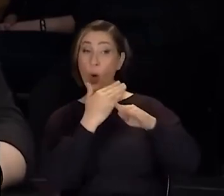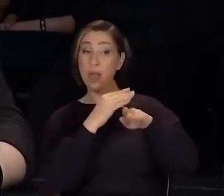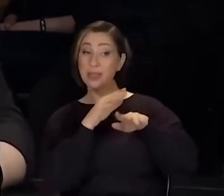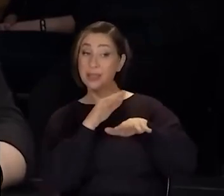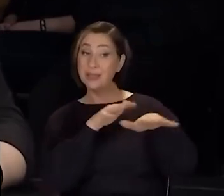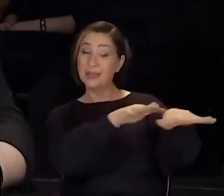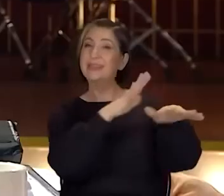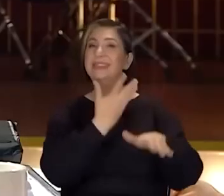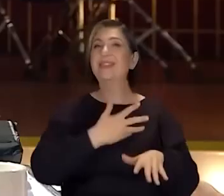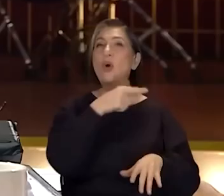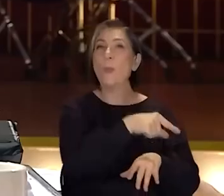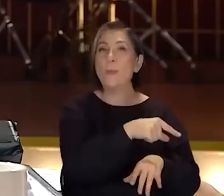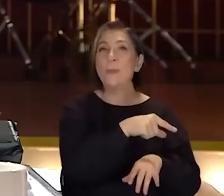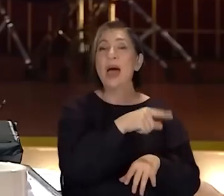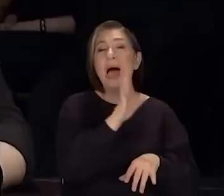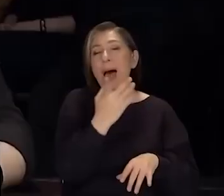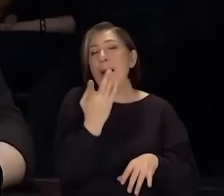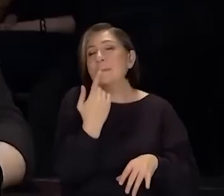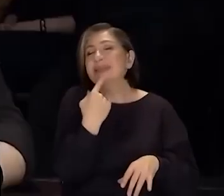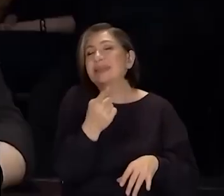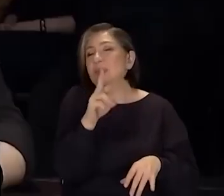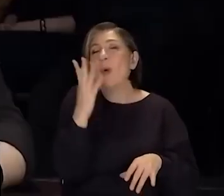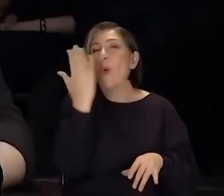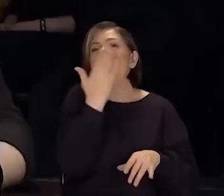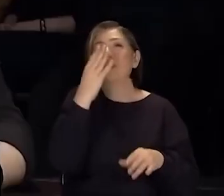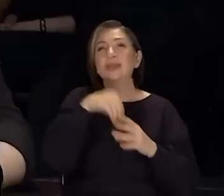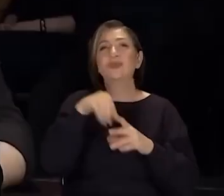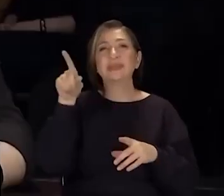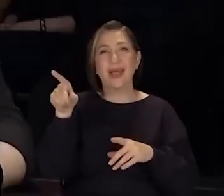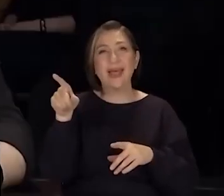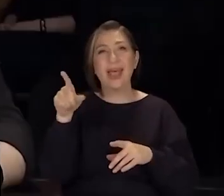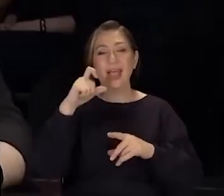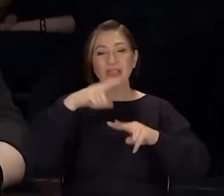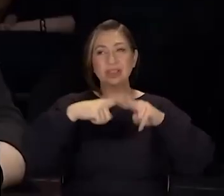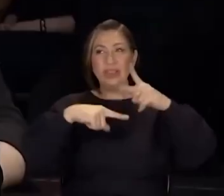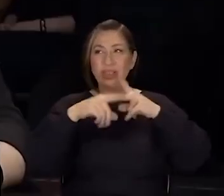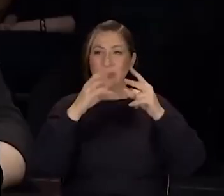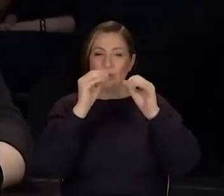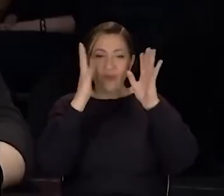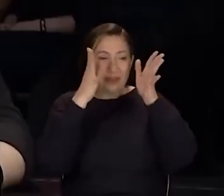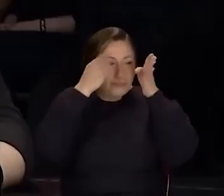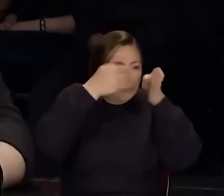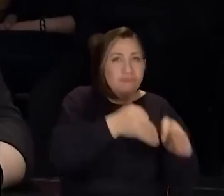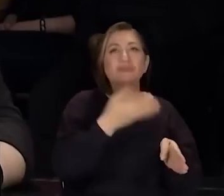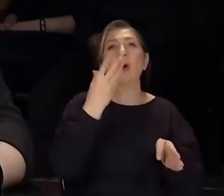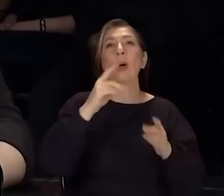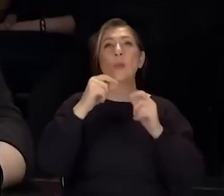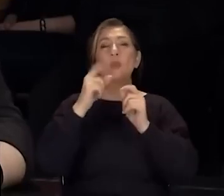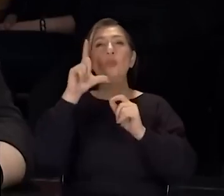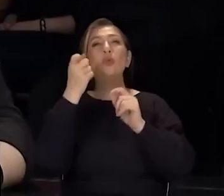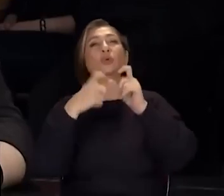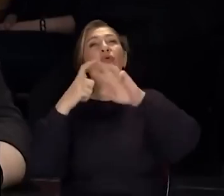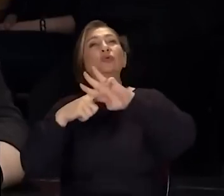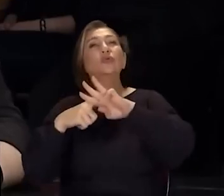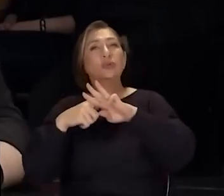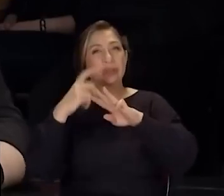kollarını seviyorum. Ama dediğim gibi okulda da çok caz üzerine çok yoğunlaşmadım. Hep bluesy